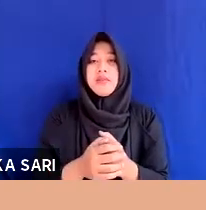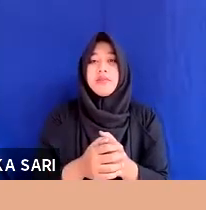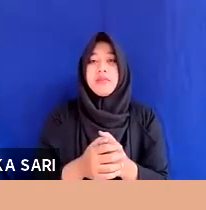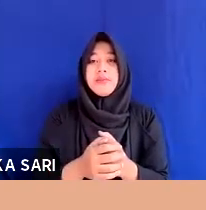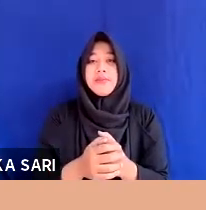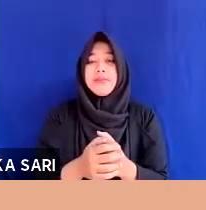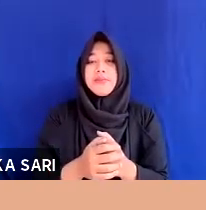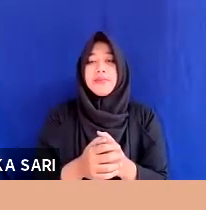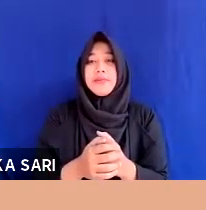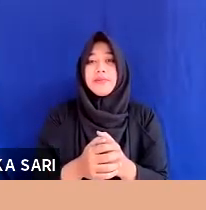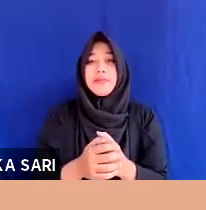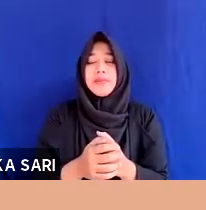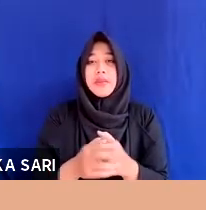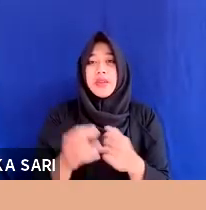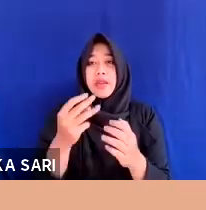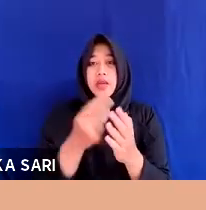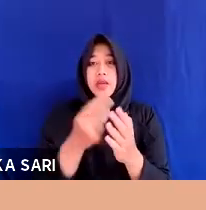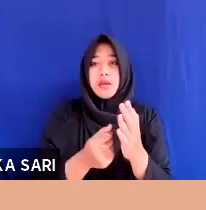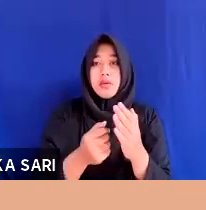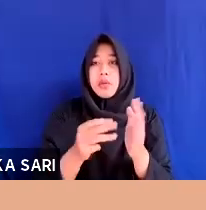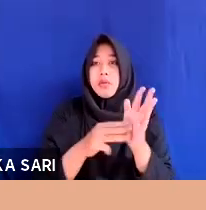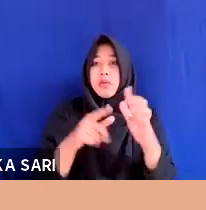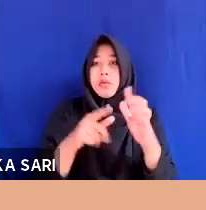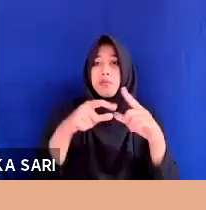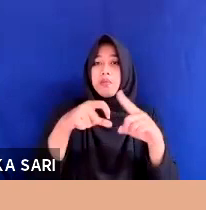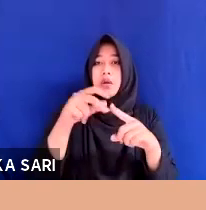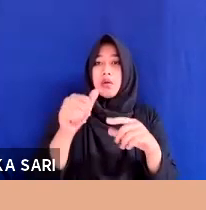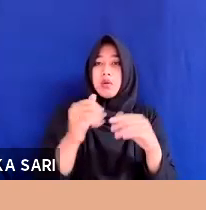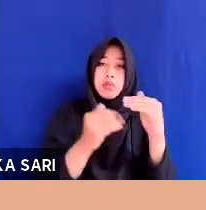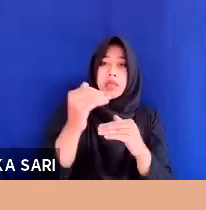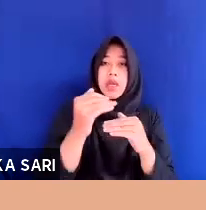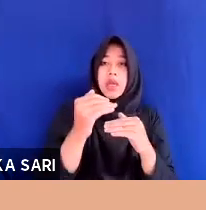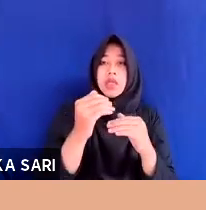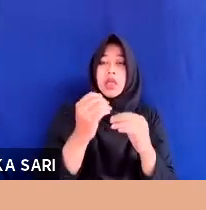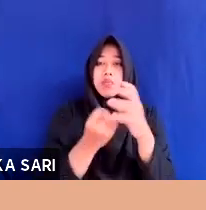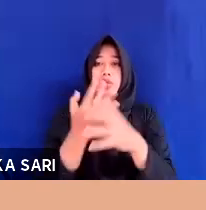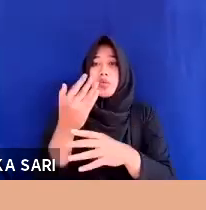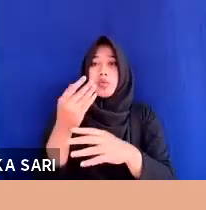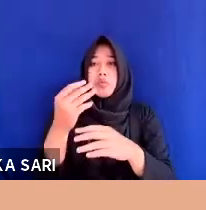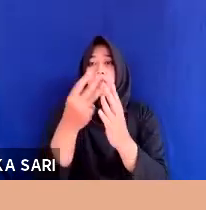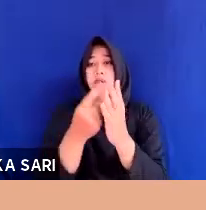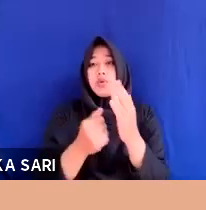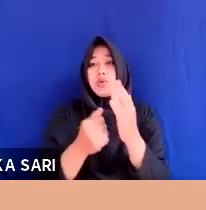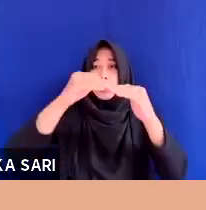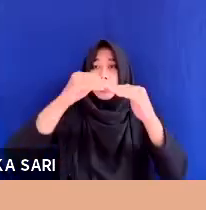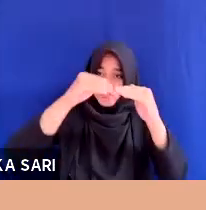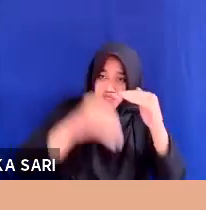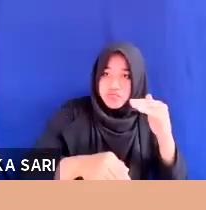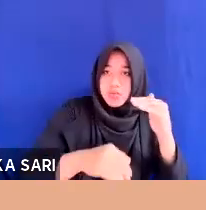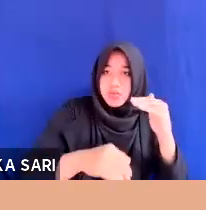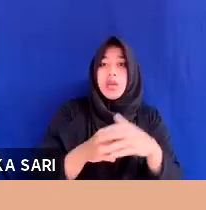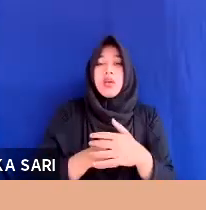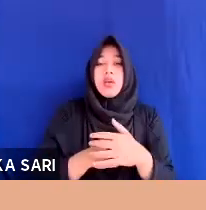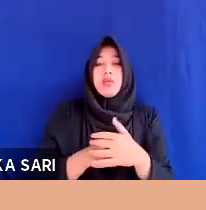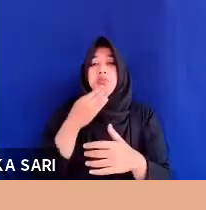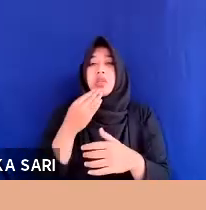instabilitas ekonomi makro meningkat, pertumbuhan ekonomi merosot. Ingat kuartal 1 yang biasanya kita tumbuh